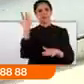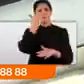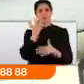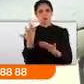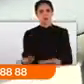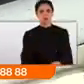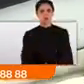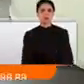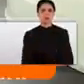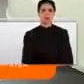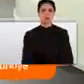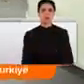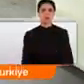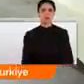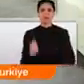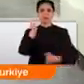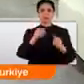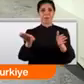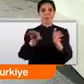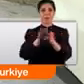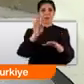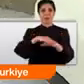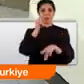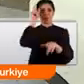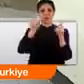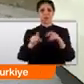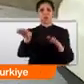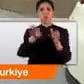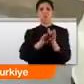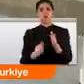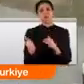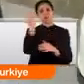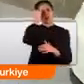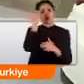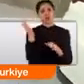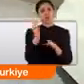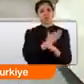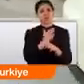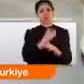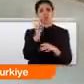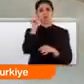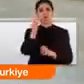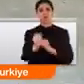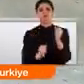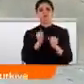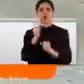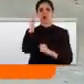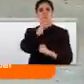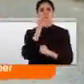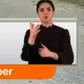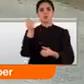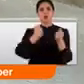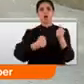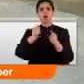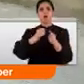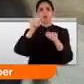Vallahi hakikaten bıktık ya. Yani. Arabalarını park edenler park ettiklerinde bin pişman oluyorlar. Çünkü fabrikadan dolayı